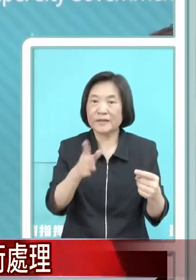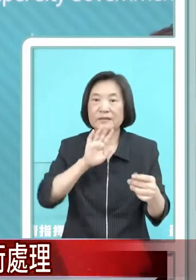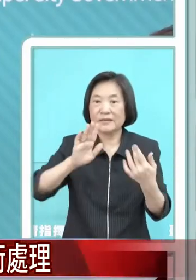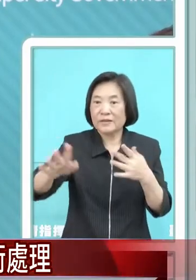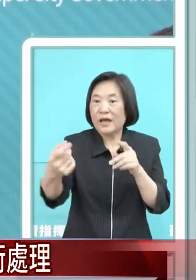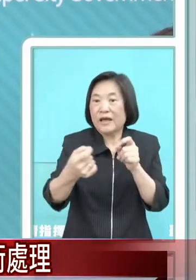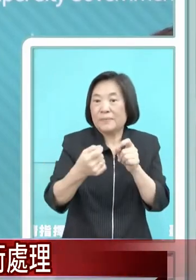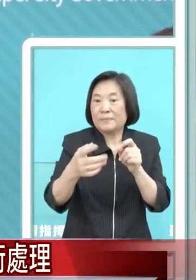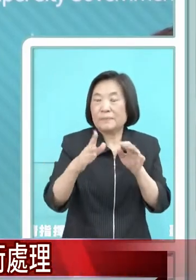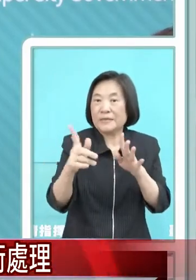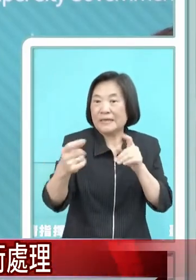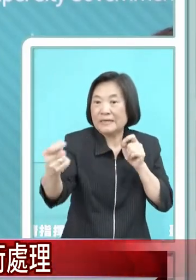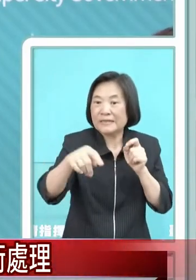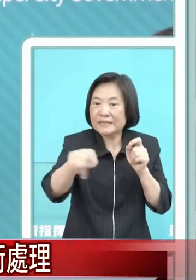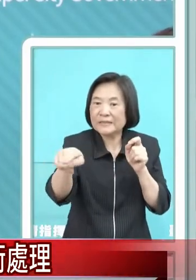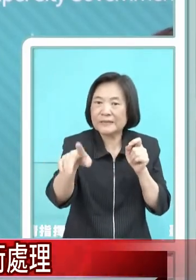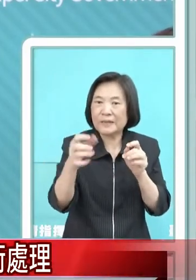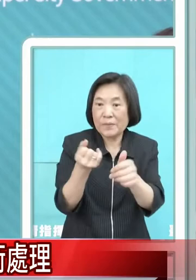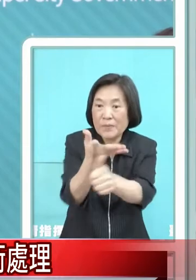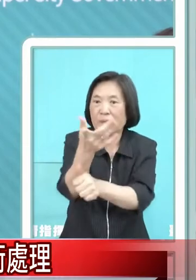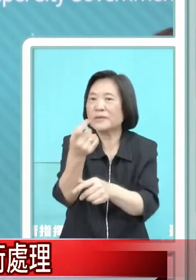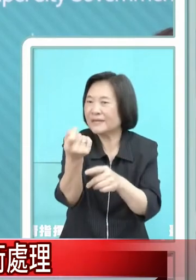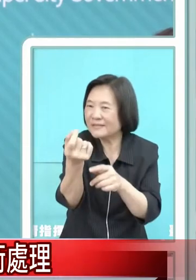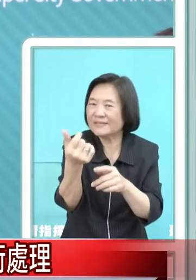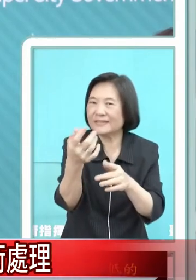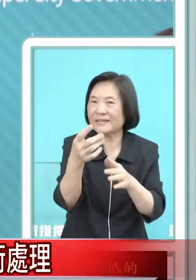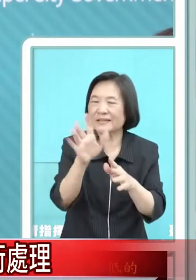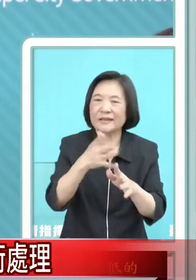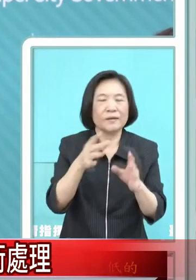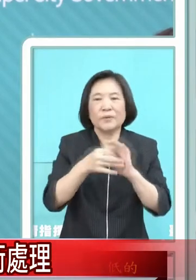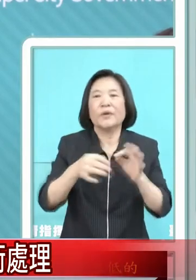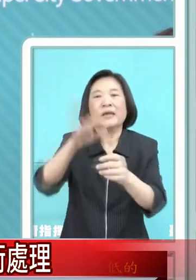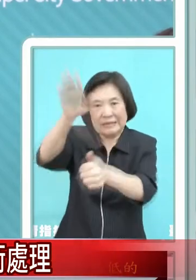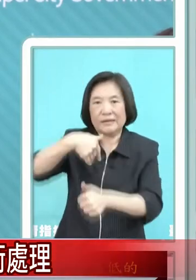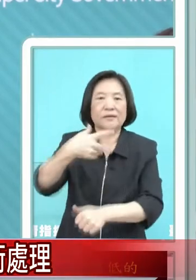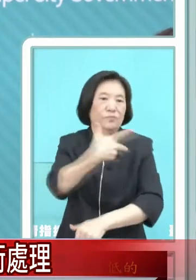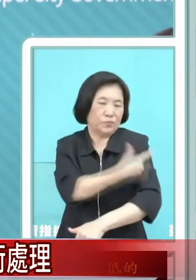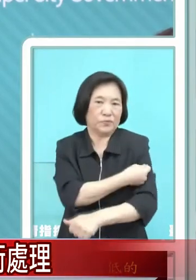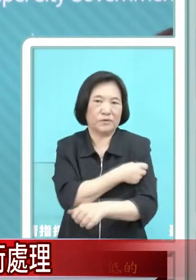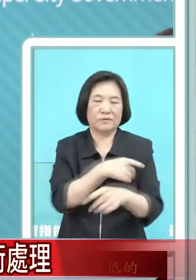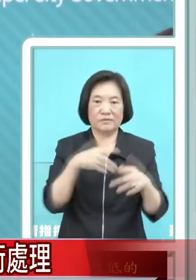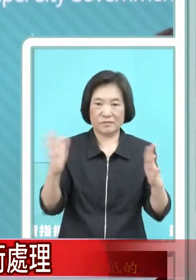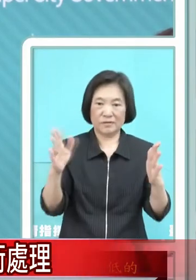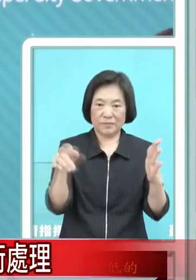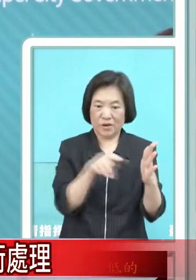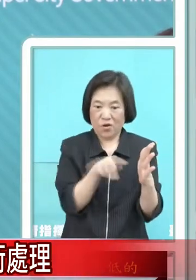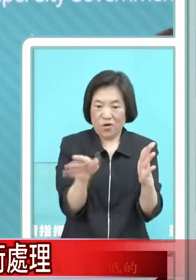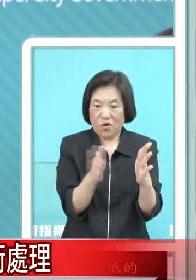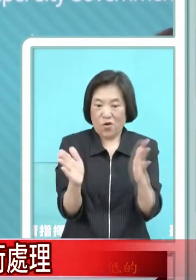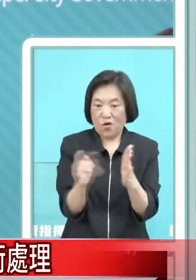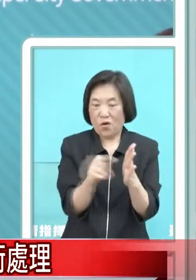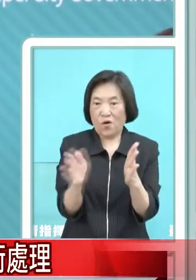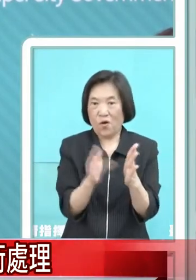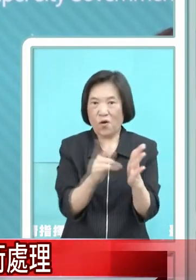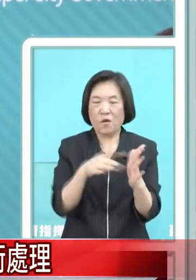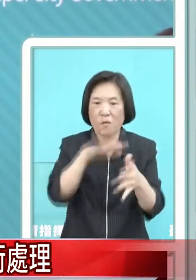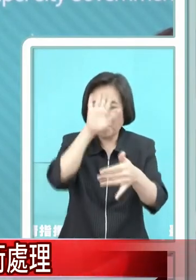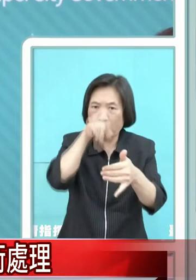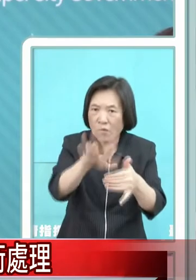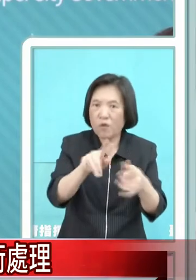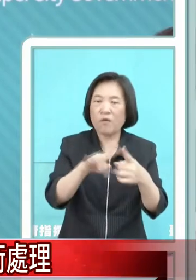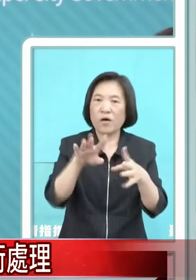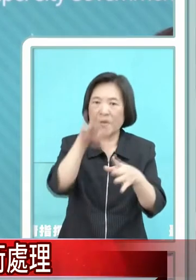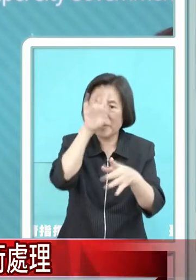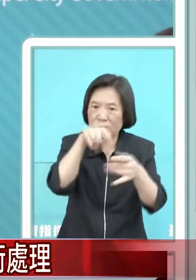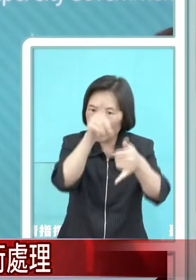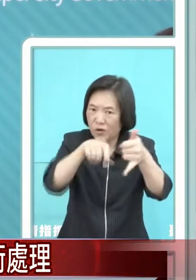圈那个被感染机会很低，那个也是抓来就打疫苗。中间那一层，你知道就是有确诊的，还有跟确诊